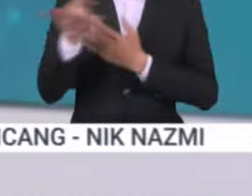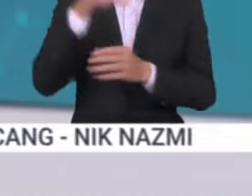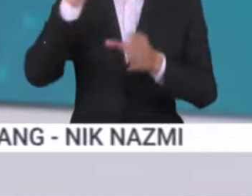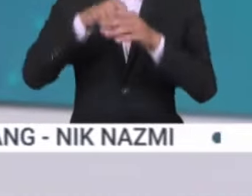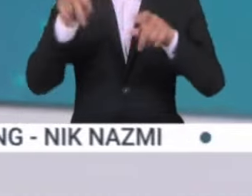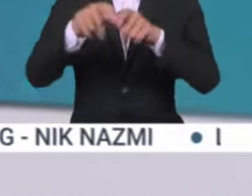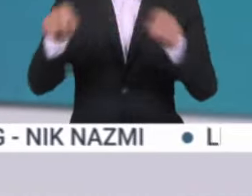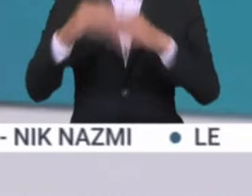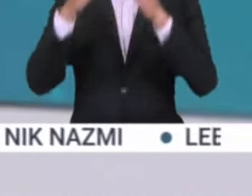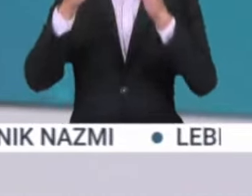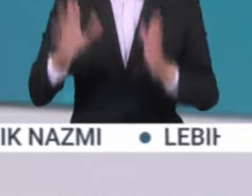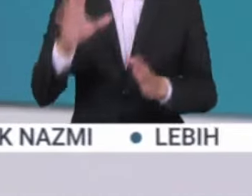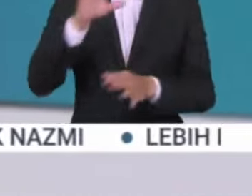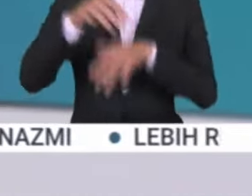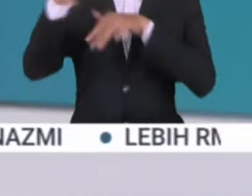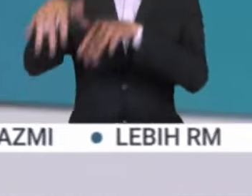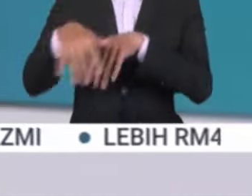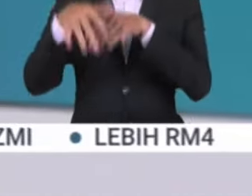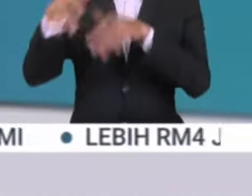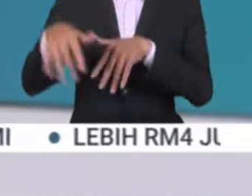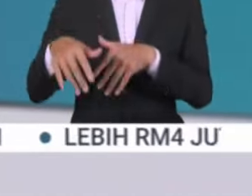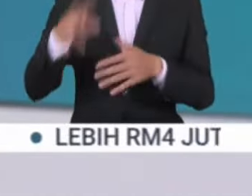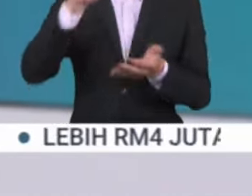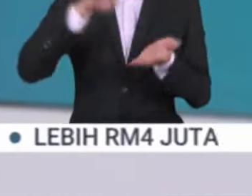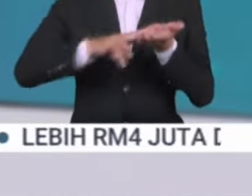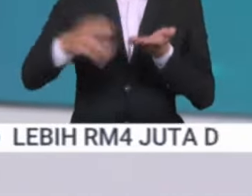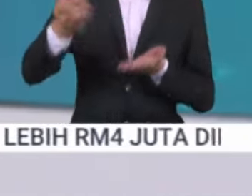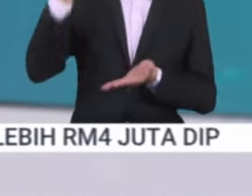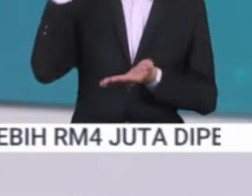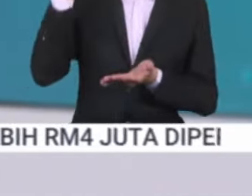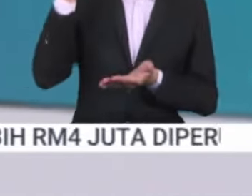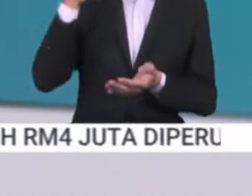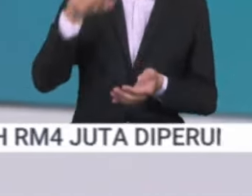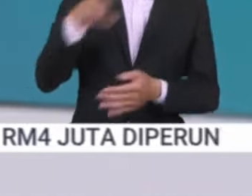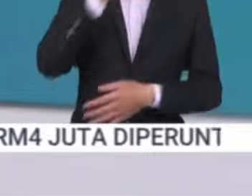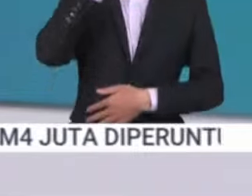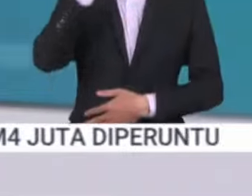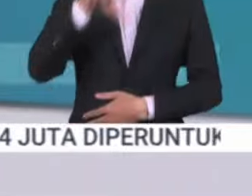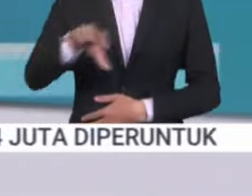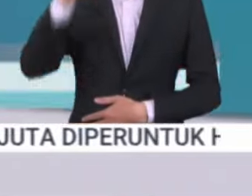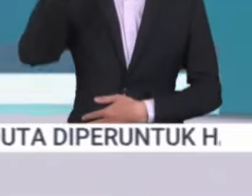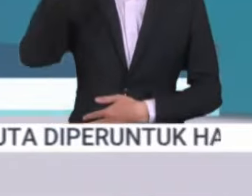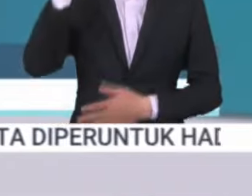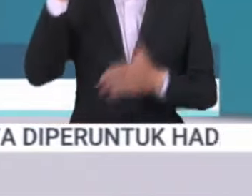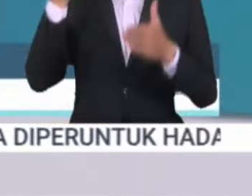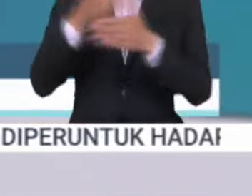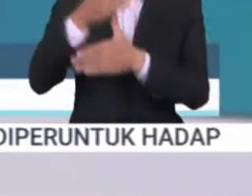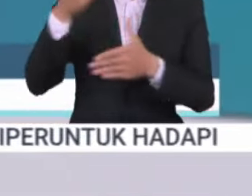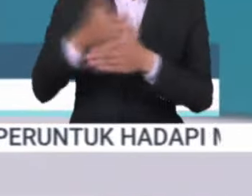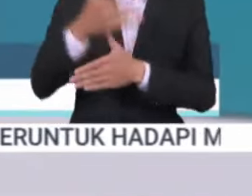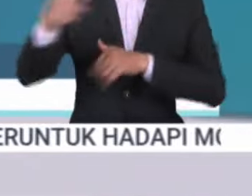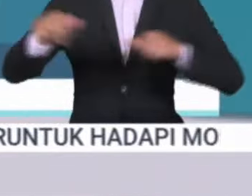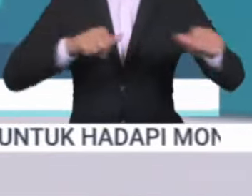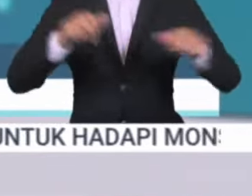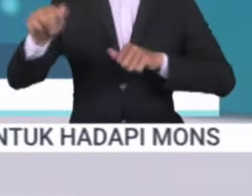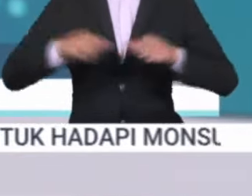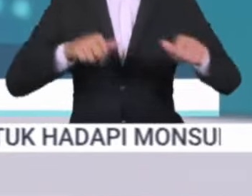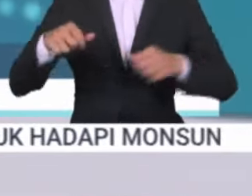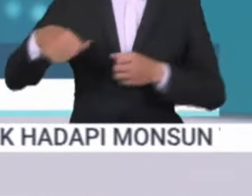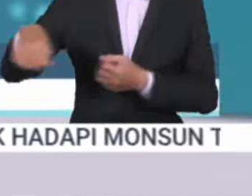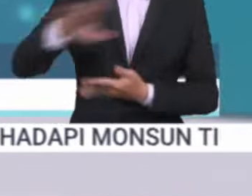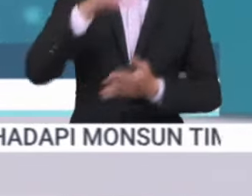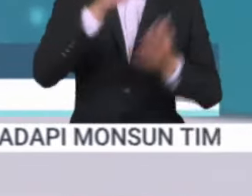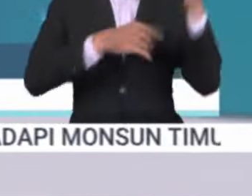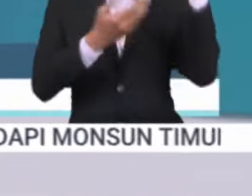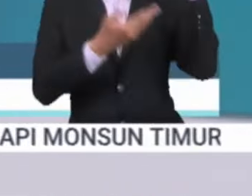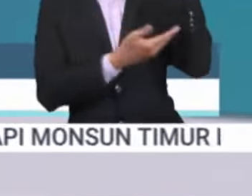kawasan penempatan dan kebun mereka sejak 2 minggu lalu. Kemunculan gajah jantan itu mengganggu rutin harian pekebun dan penoreh